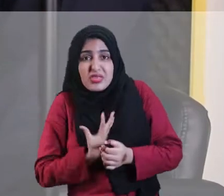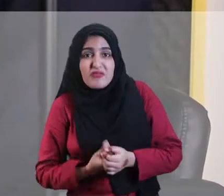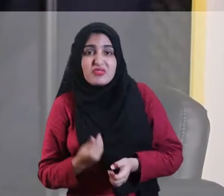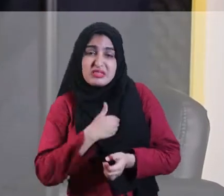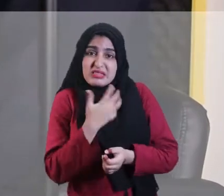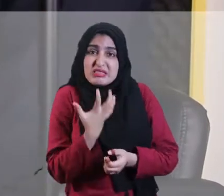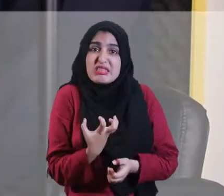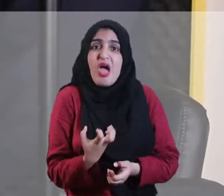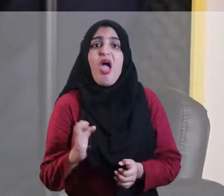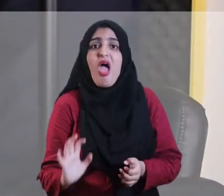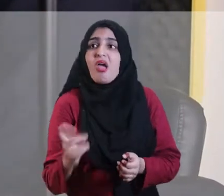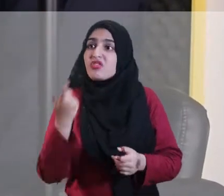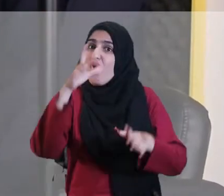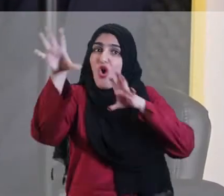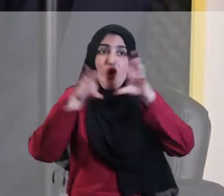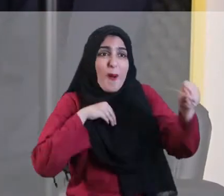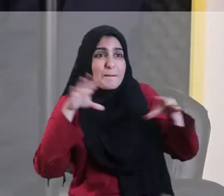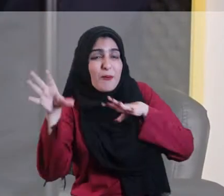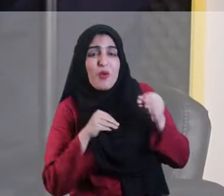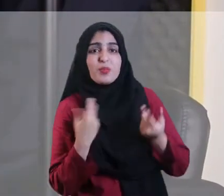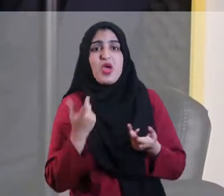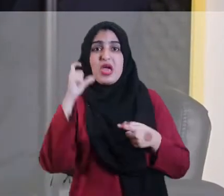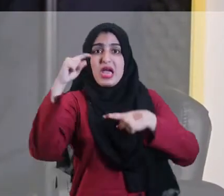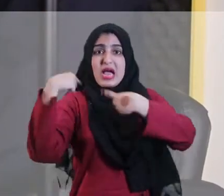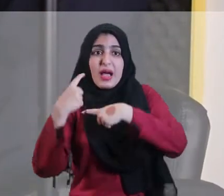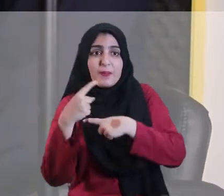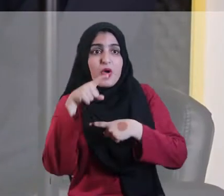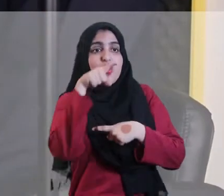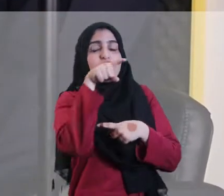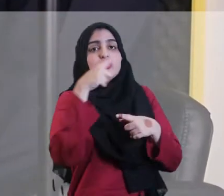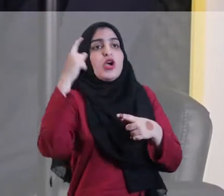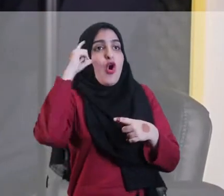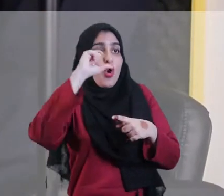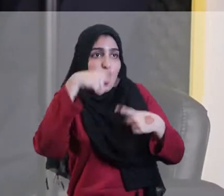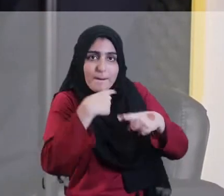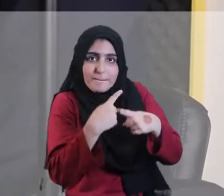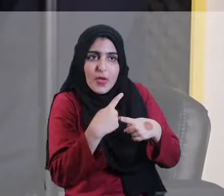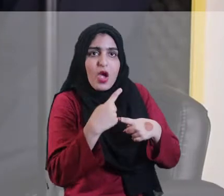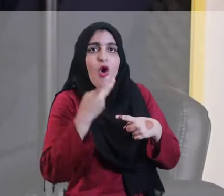है सोर्स होता है ड्राइवर ने ट्रक ऑपरेटर यूनियन को